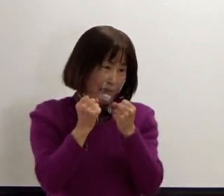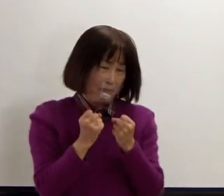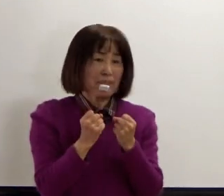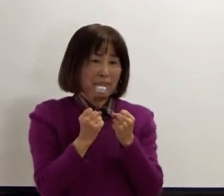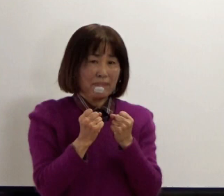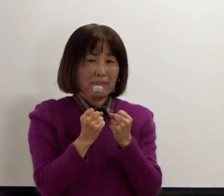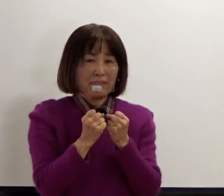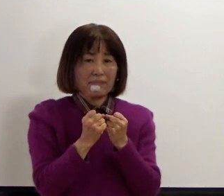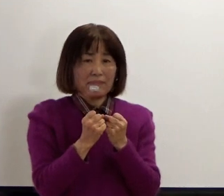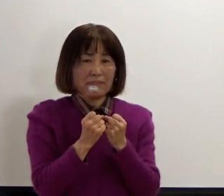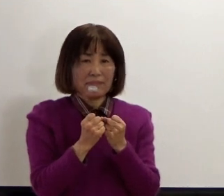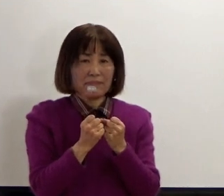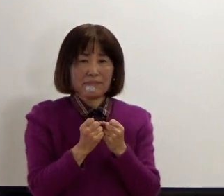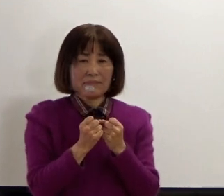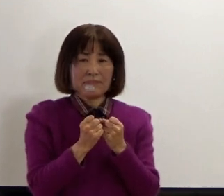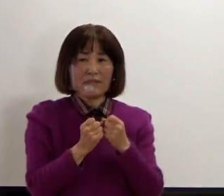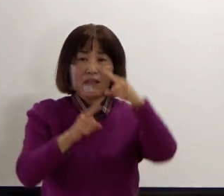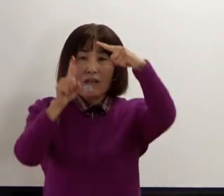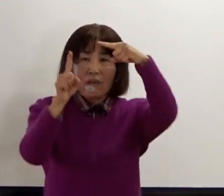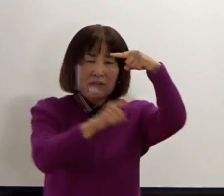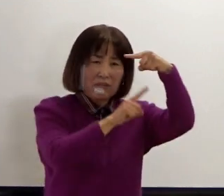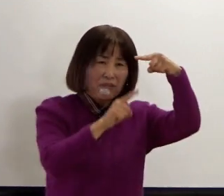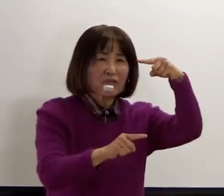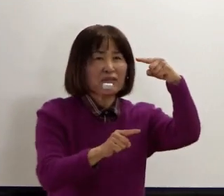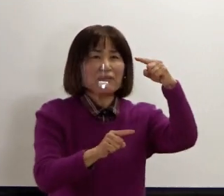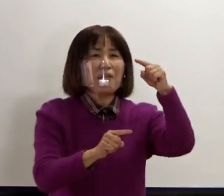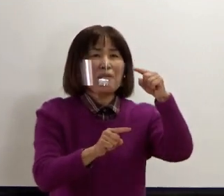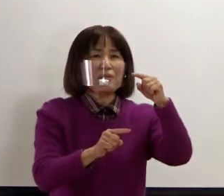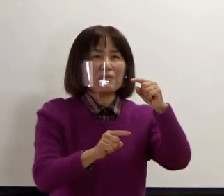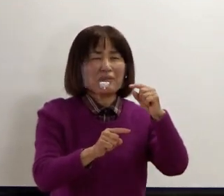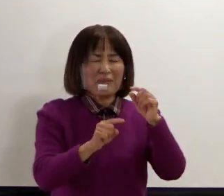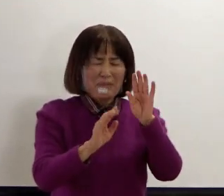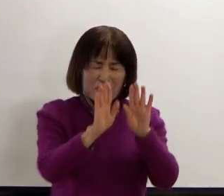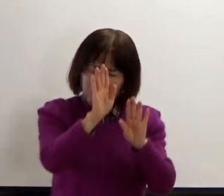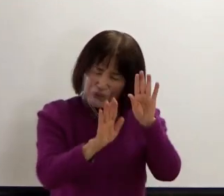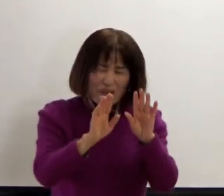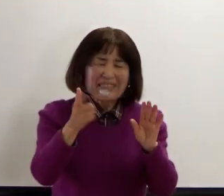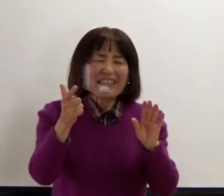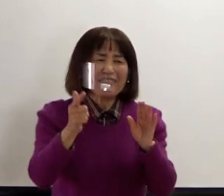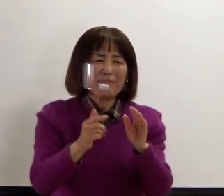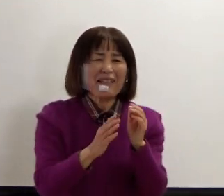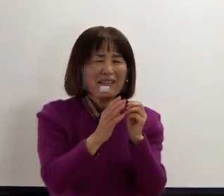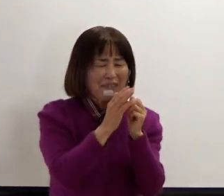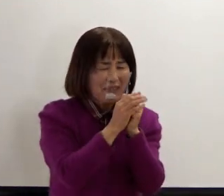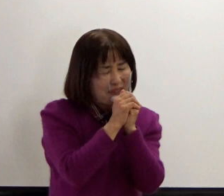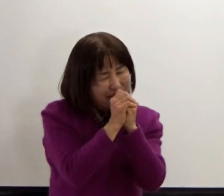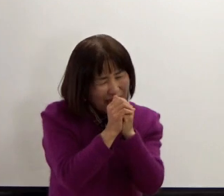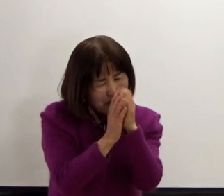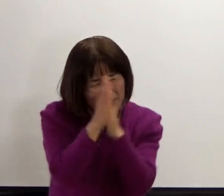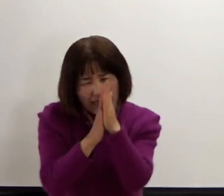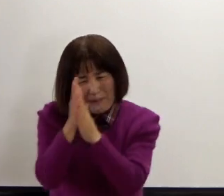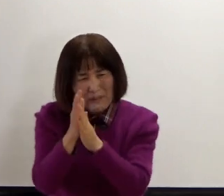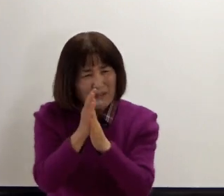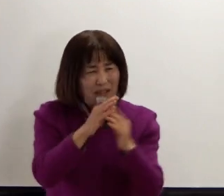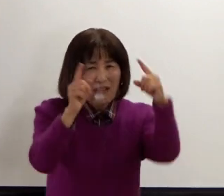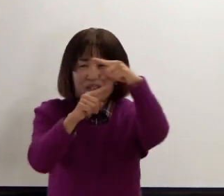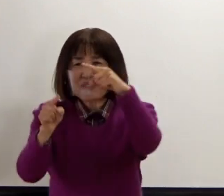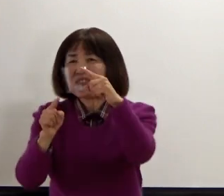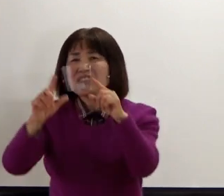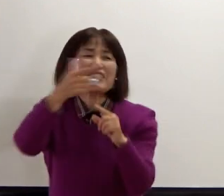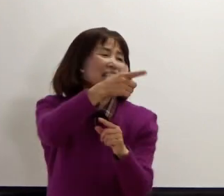それぞれに、状況は違うし環境は違うし、願いも違いますけれども、本当に神様